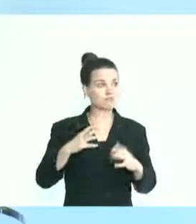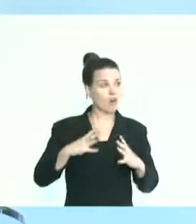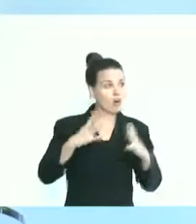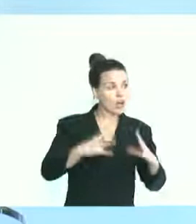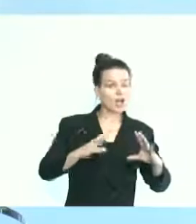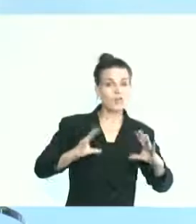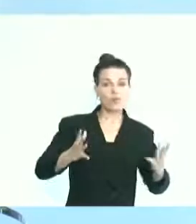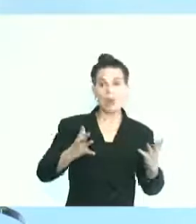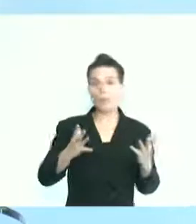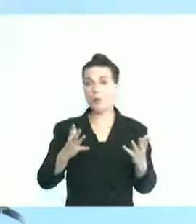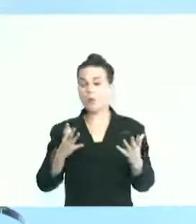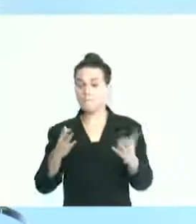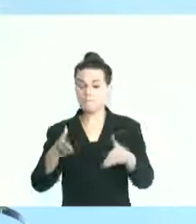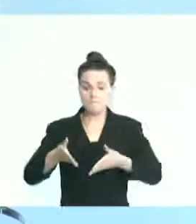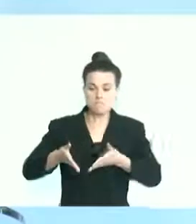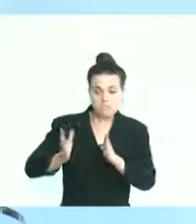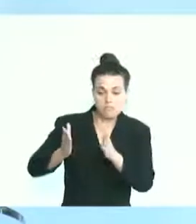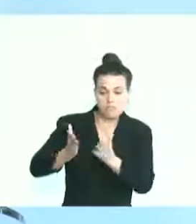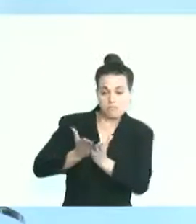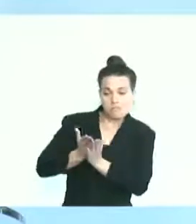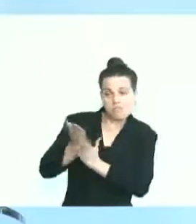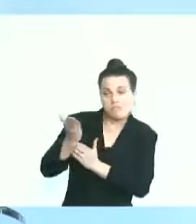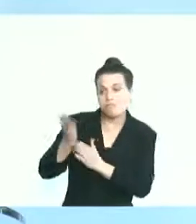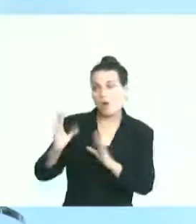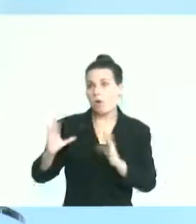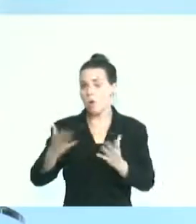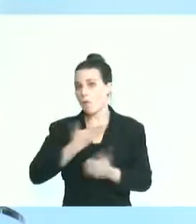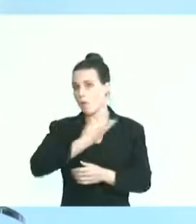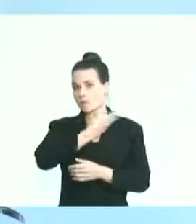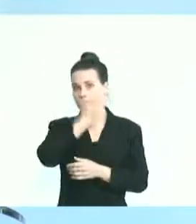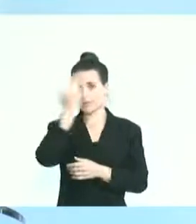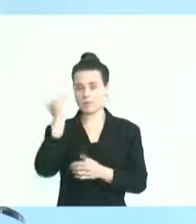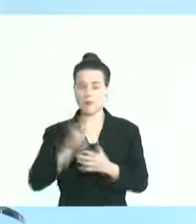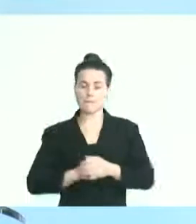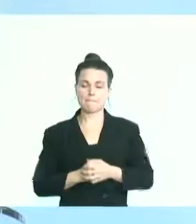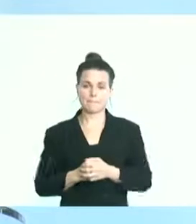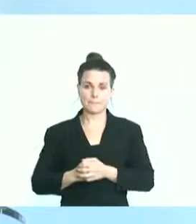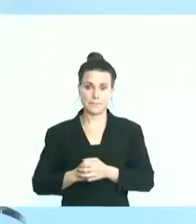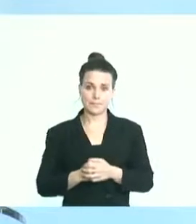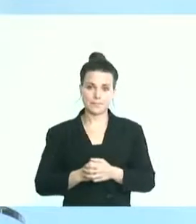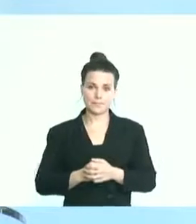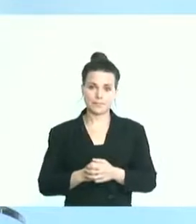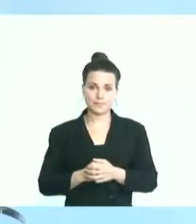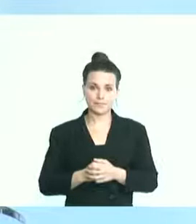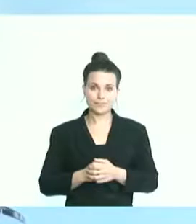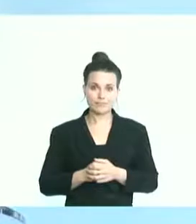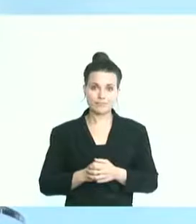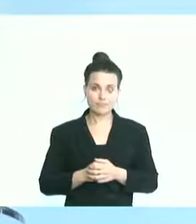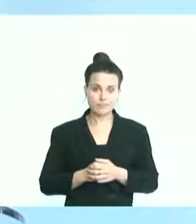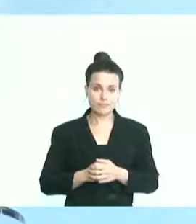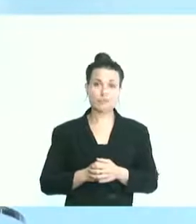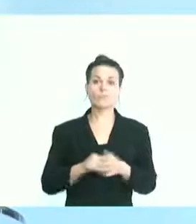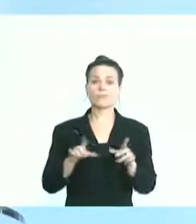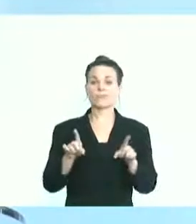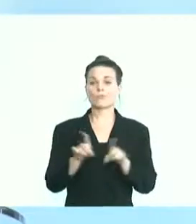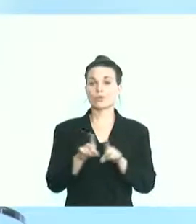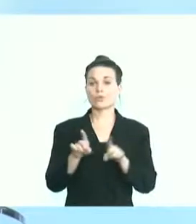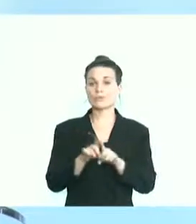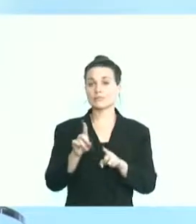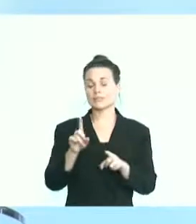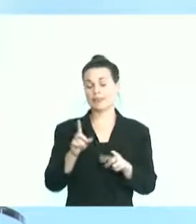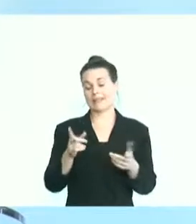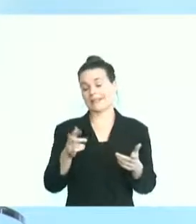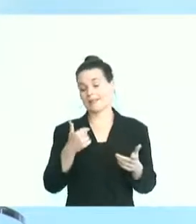trouver le chemin, globalement dans nos engagements ou dans notre pays. Si on rajoute à ça une couche peut-être de manque